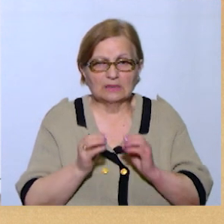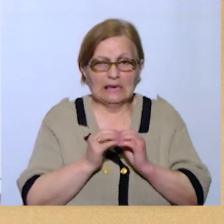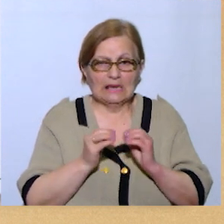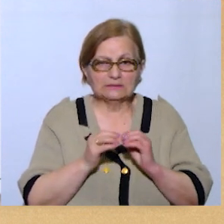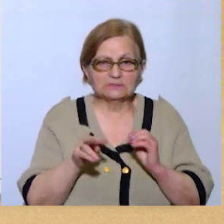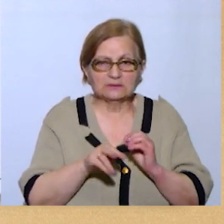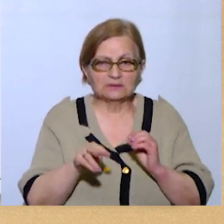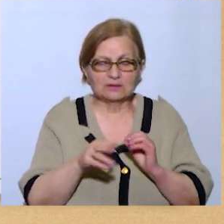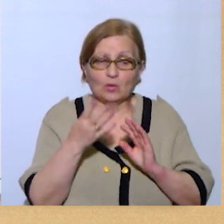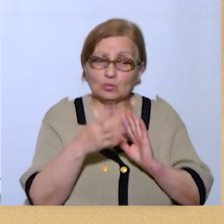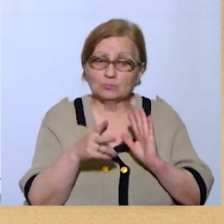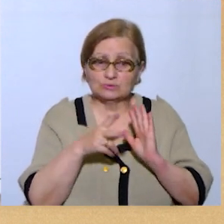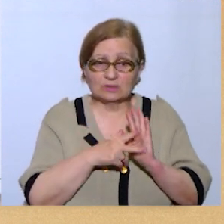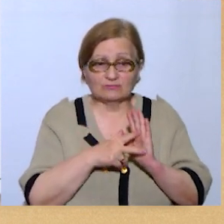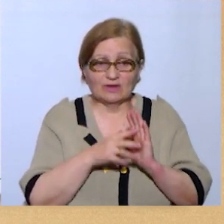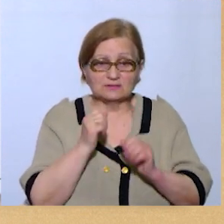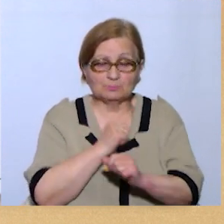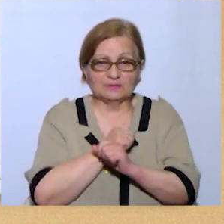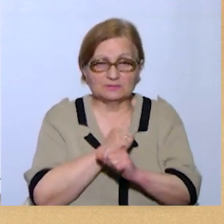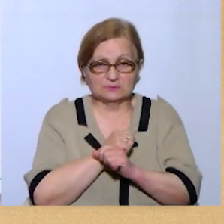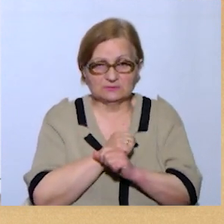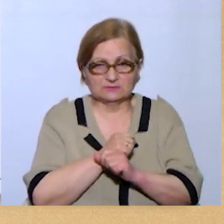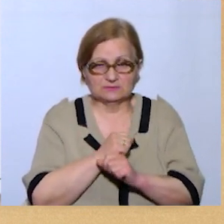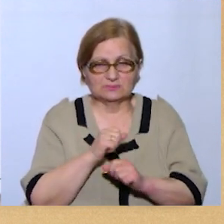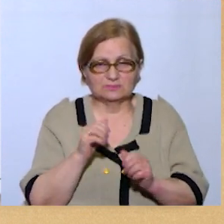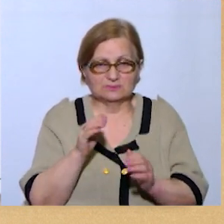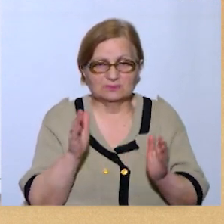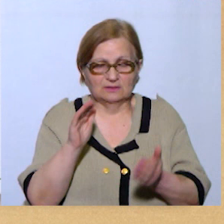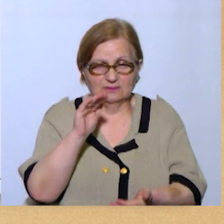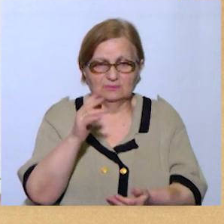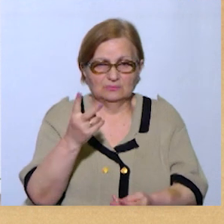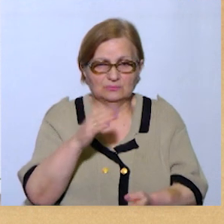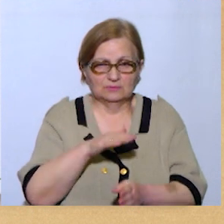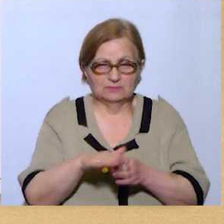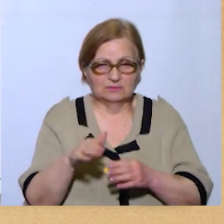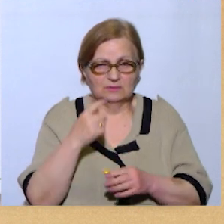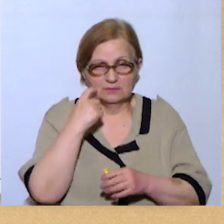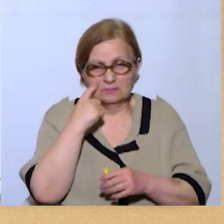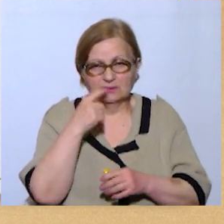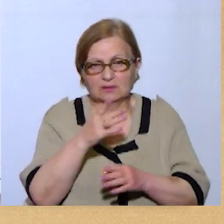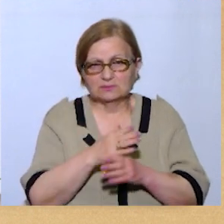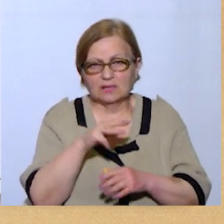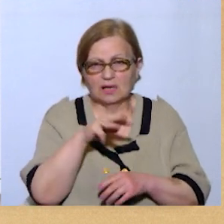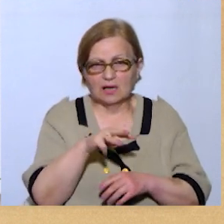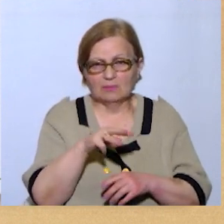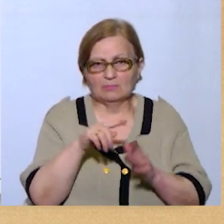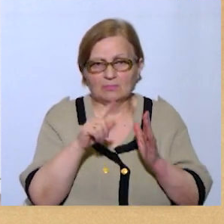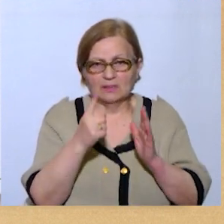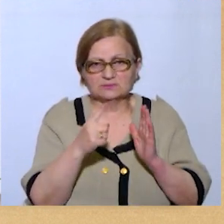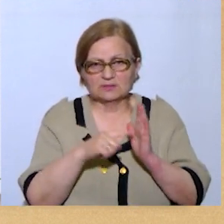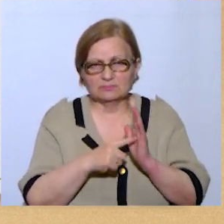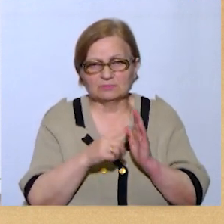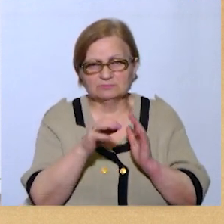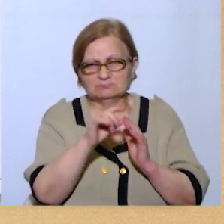ლიტრი 48%-იანი სპირტის ხსნარი. პირველი აქ რაც ფორმულა წერია: M1 გამრავლებული P1%-ზე პლუს